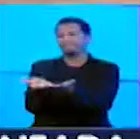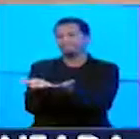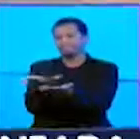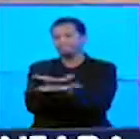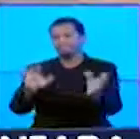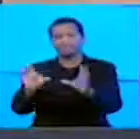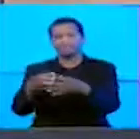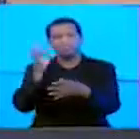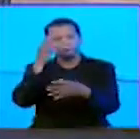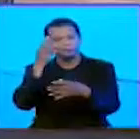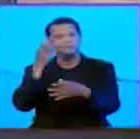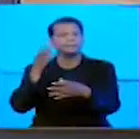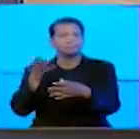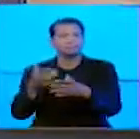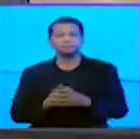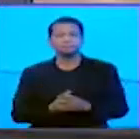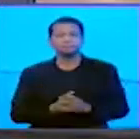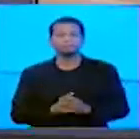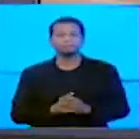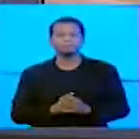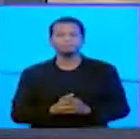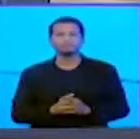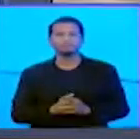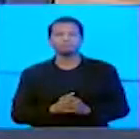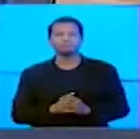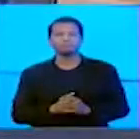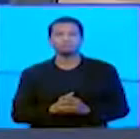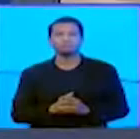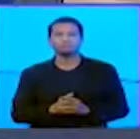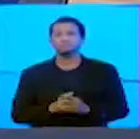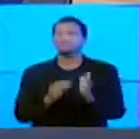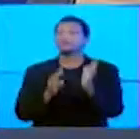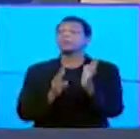ke Tommy Tjokro Ya baik langsung Kapolda Metro Jaya Jakarta mahathir Muhammad Salam sehat selalu